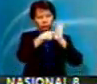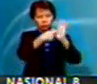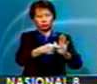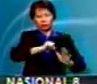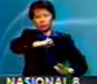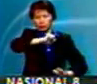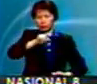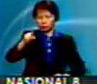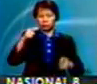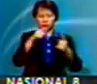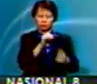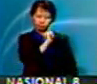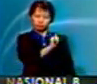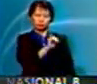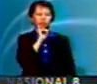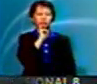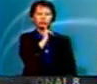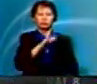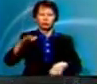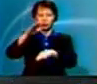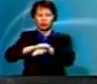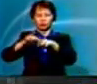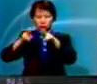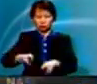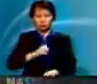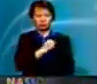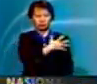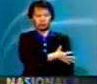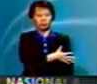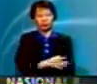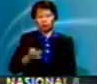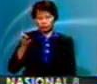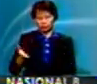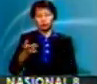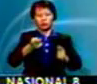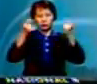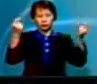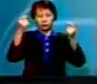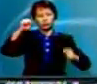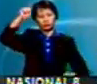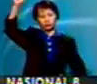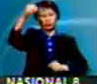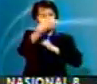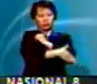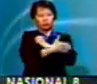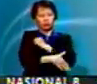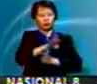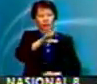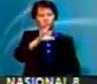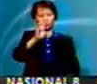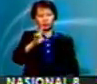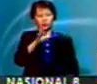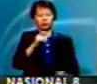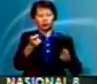bantahan beliau terhadap kekejaman Israel ke atas rakyat Palestin. Ia juga sempena sambutan kemerdekaan negara ke-57